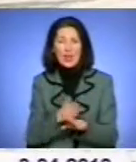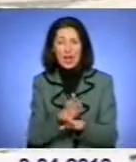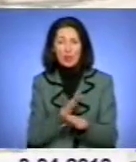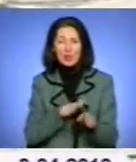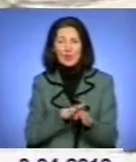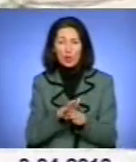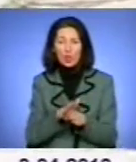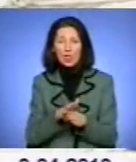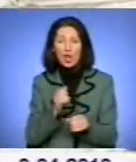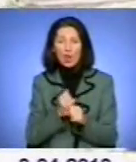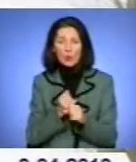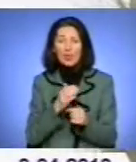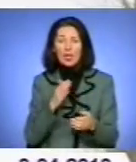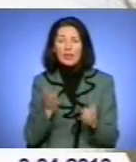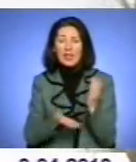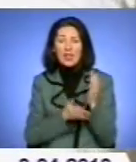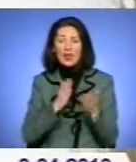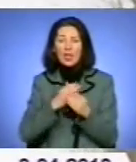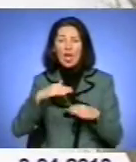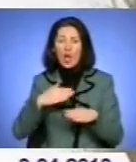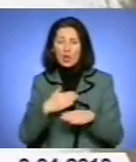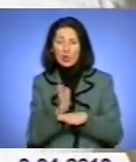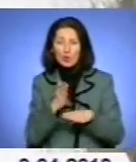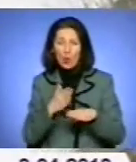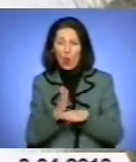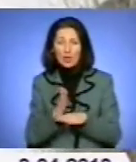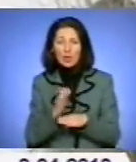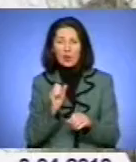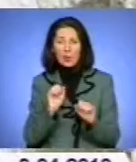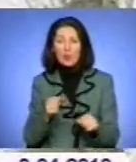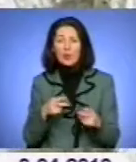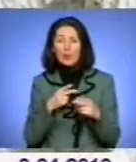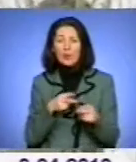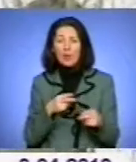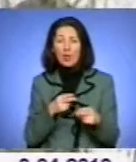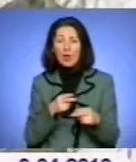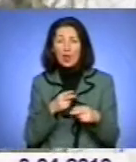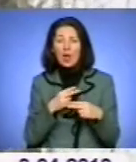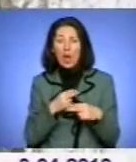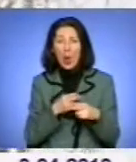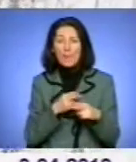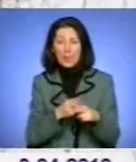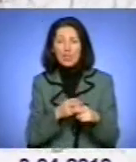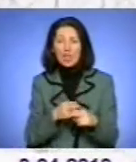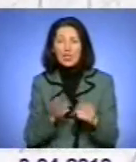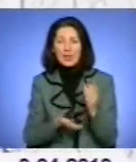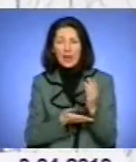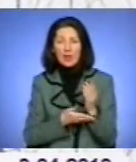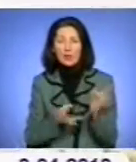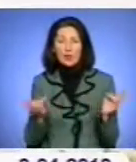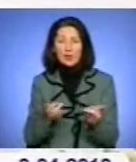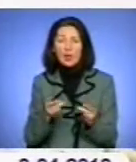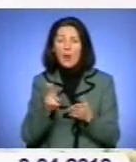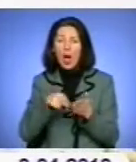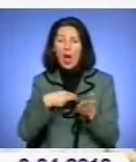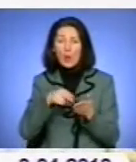є сколи. Це може зашкодити дереву. Також зрізи не оброблені масляною фарбою, як цього вимагає технологія. Тож можливе